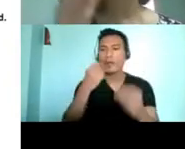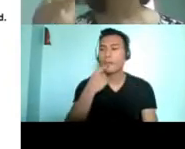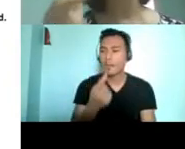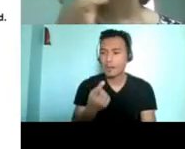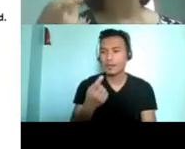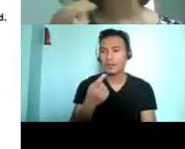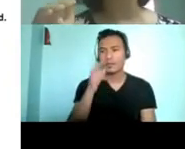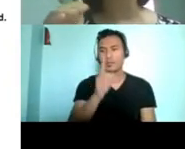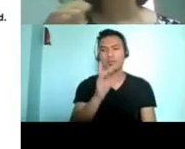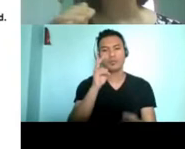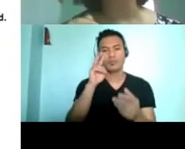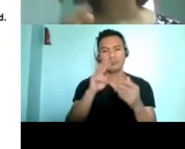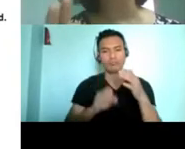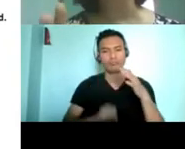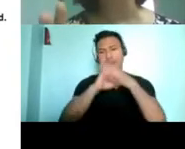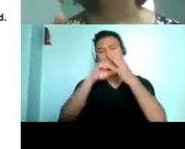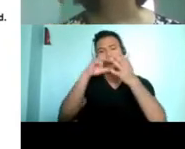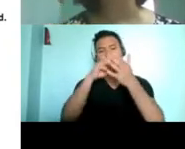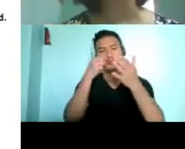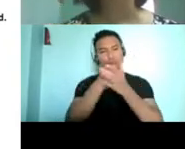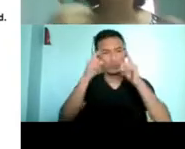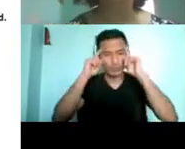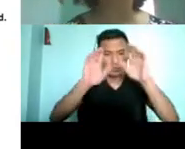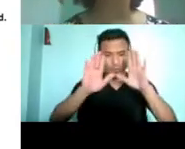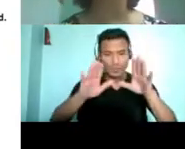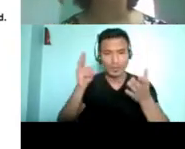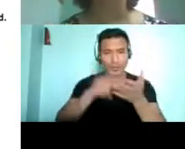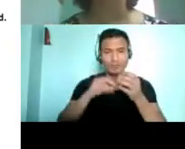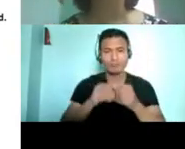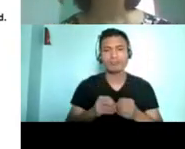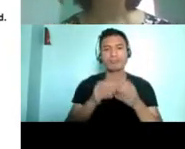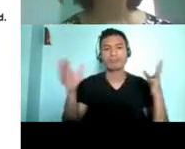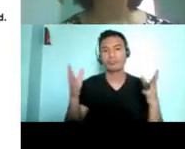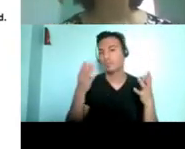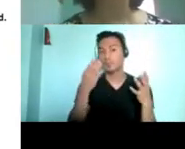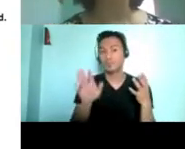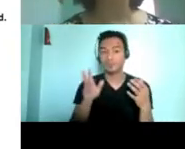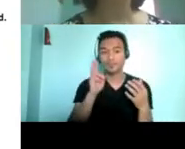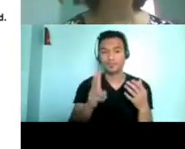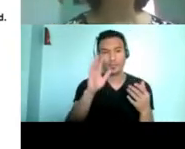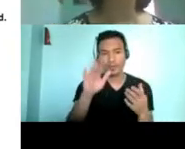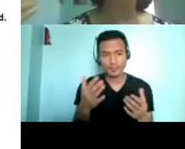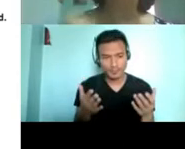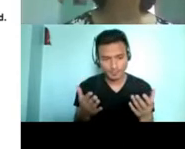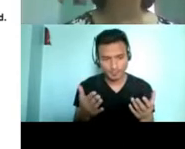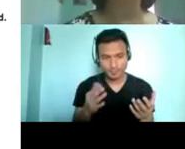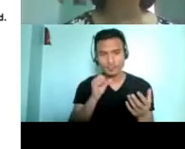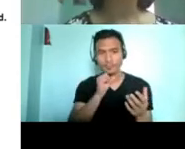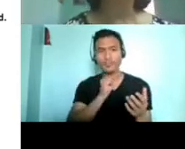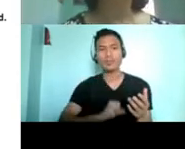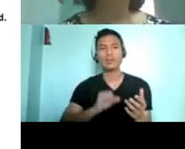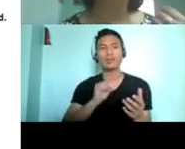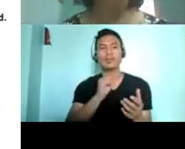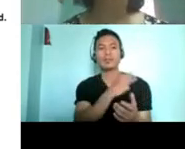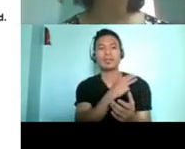अति चरमचुलीमा पुगेपछि मात्र खबरदार भन्दाखेरि झन् विस्फोटक रूप जुन आउँछ त्यो सायद आउँदैन थियो होला र पीडकले पनि